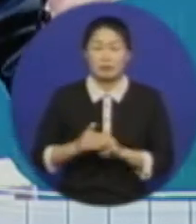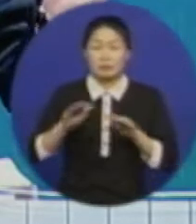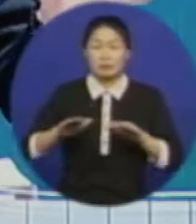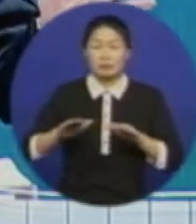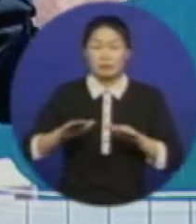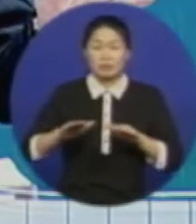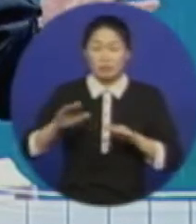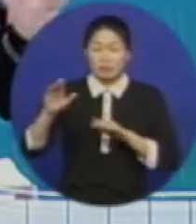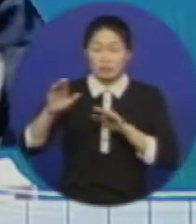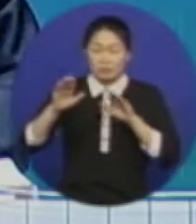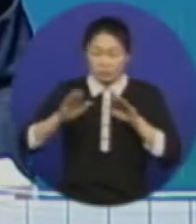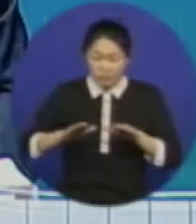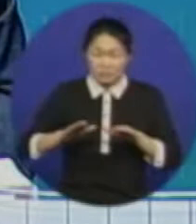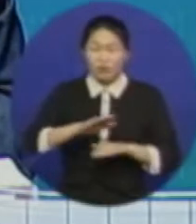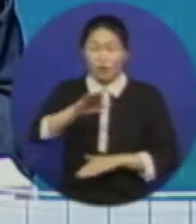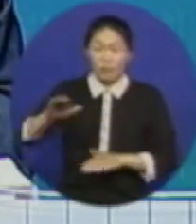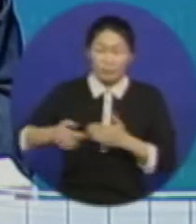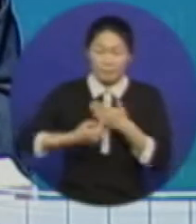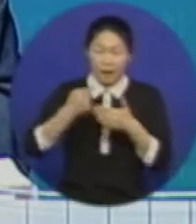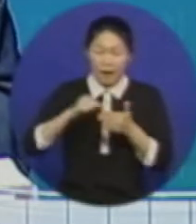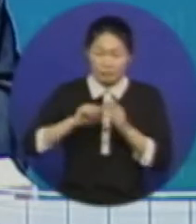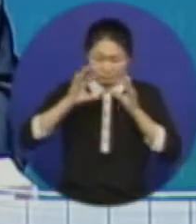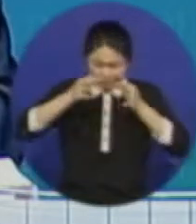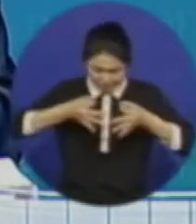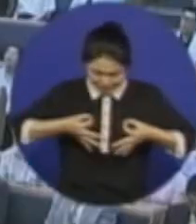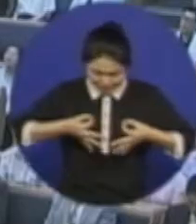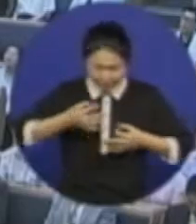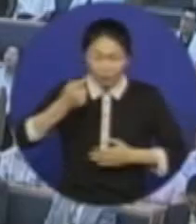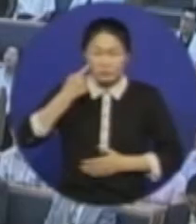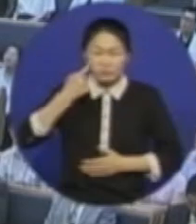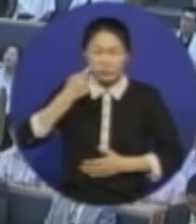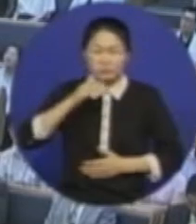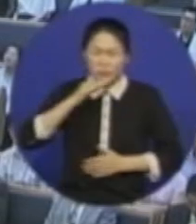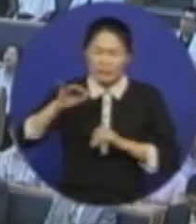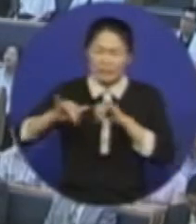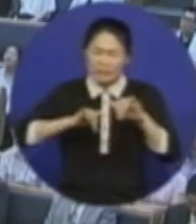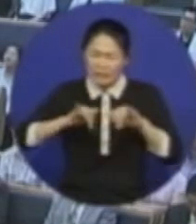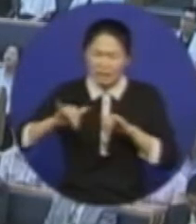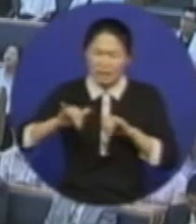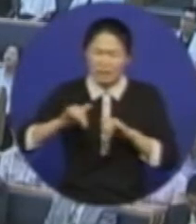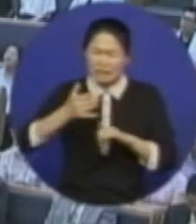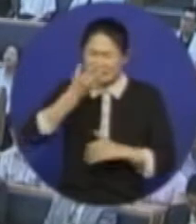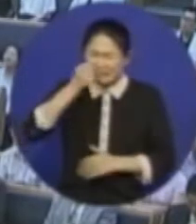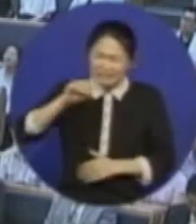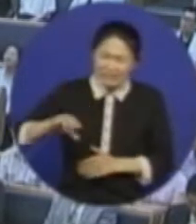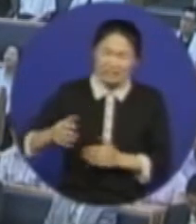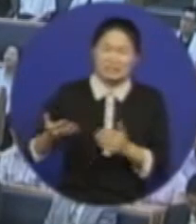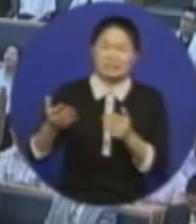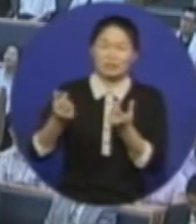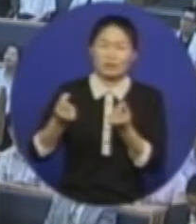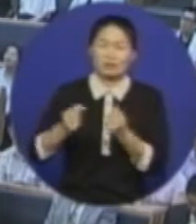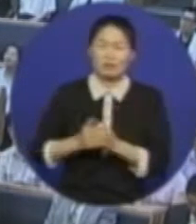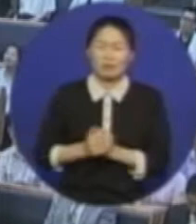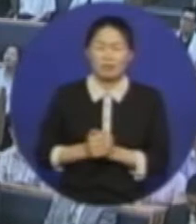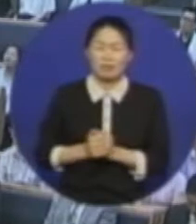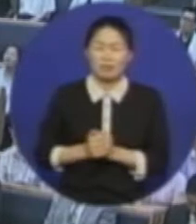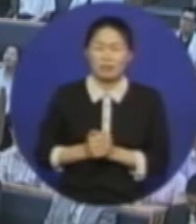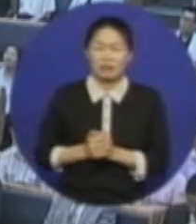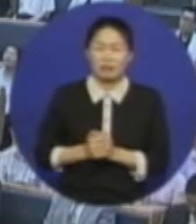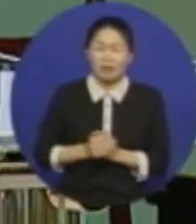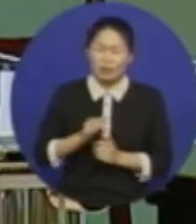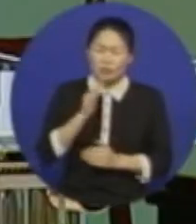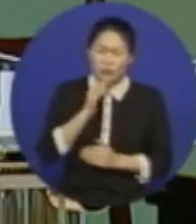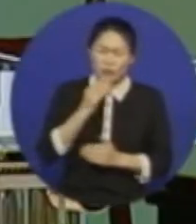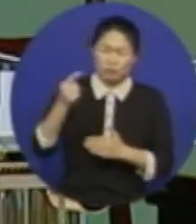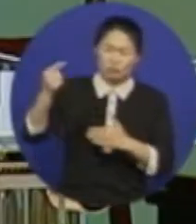현재 여러분의 마음을 한번 들여다 보세요 이건 길가 도 이런 길가 가 없어요 쓰레기장 도 이런 쓰레기장이 없어요 아주